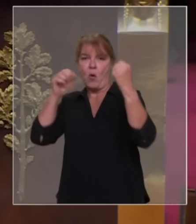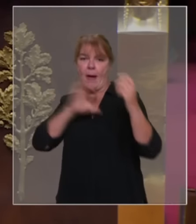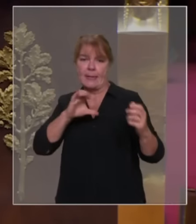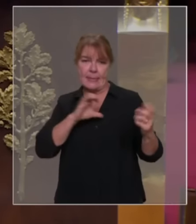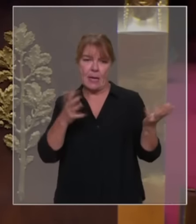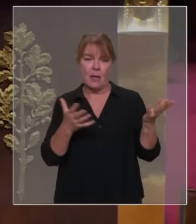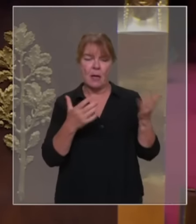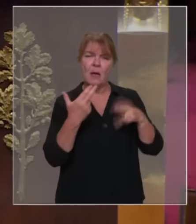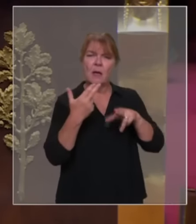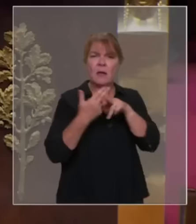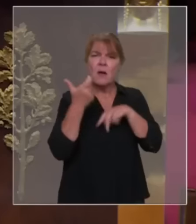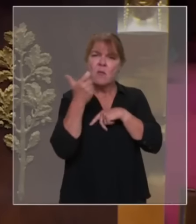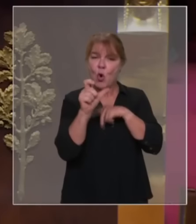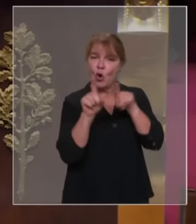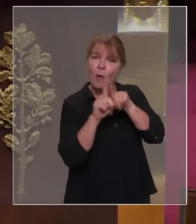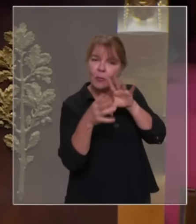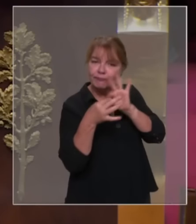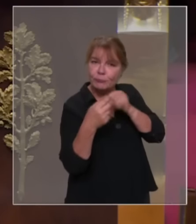mot de compromis, ce n'est pas un gros mot.